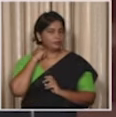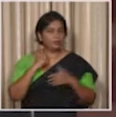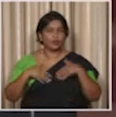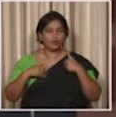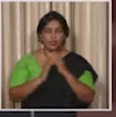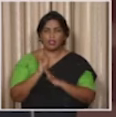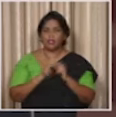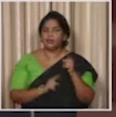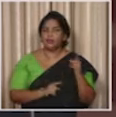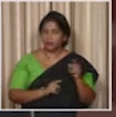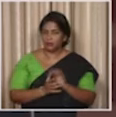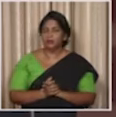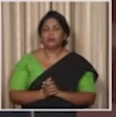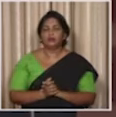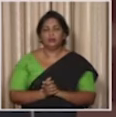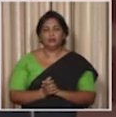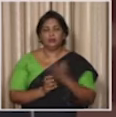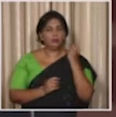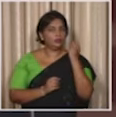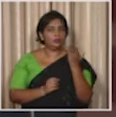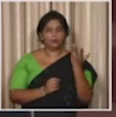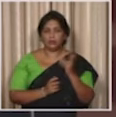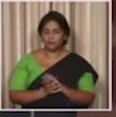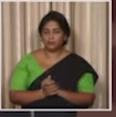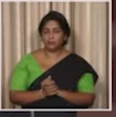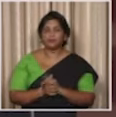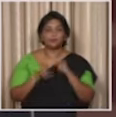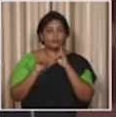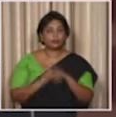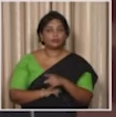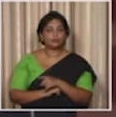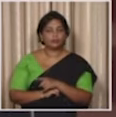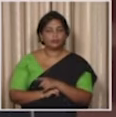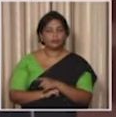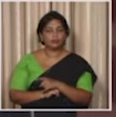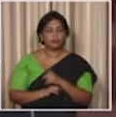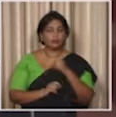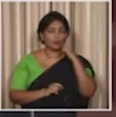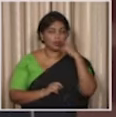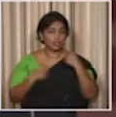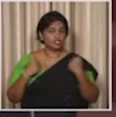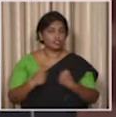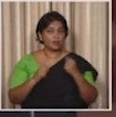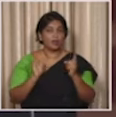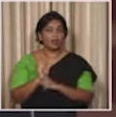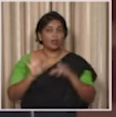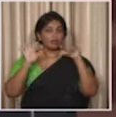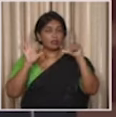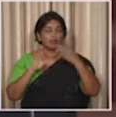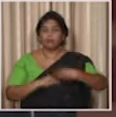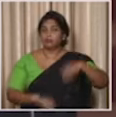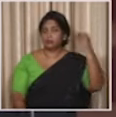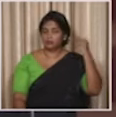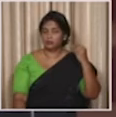sahukya betul wajib doa, dunia, mereka lop pad, niyoji anti putih ke padia laksa hataki beri kerja,